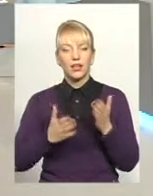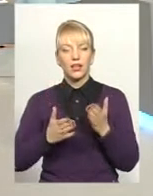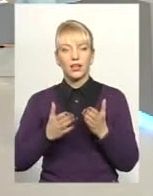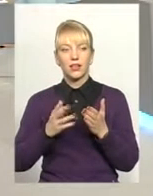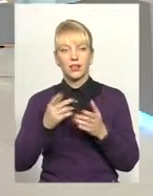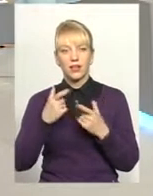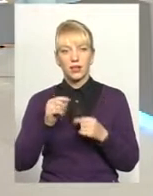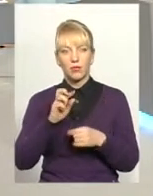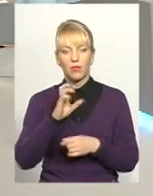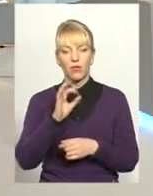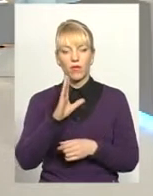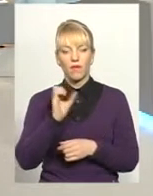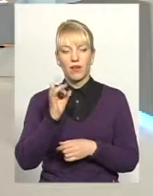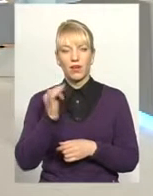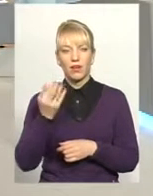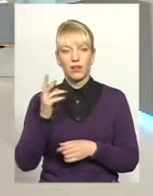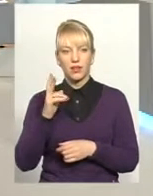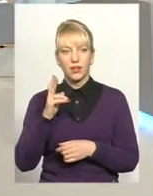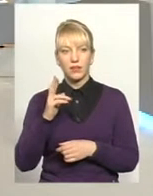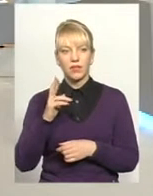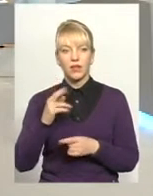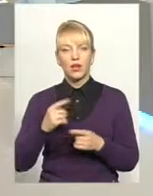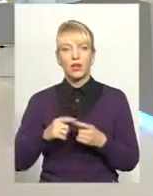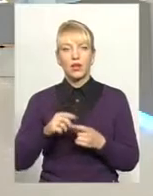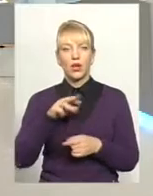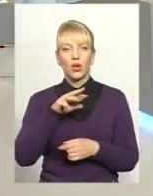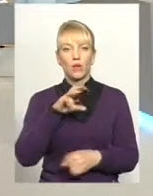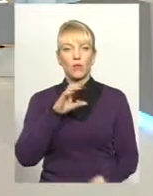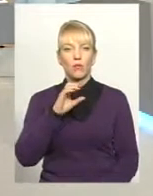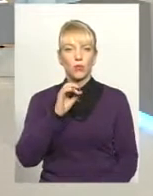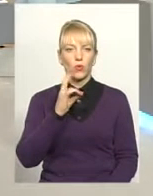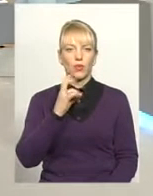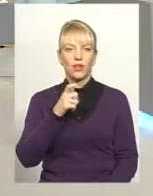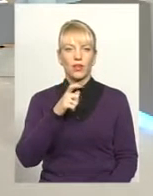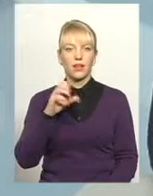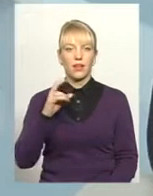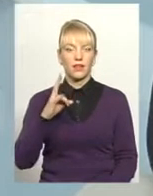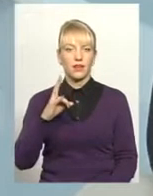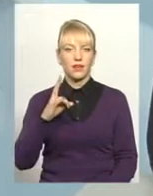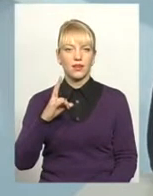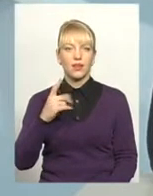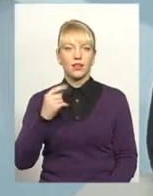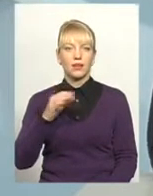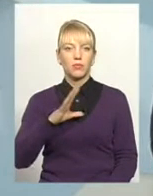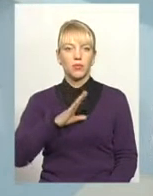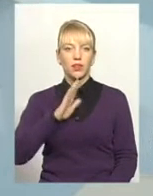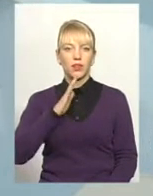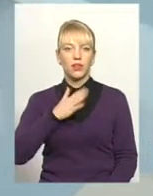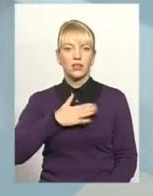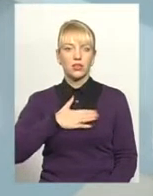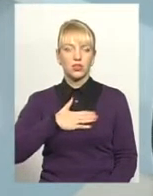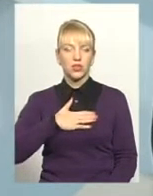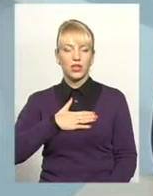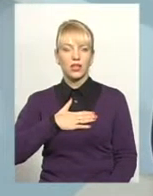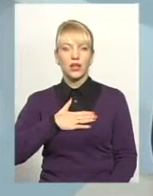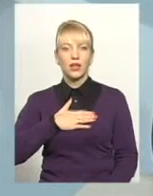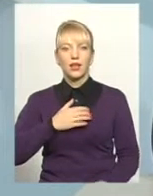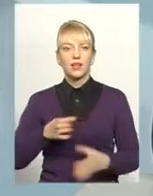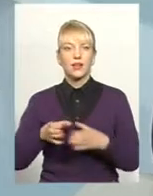в Баварії, це столиця Баварії, Мюнхен, де була наша делегація наших сільських голів